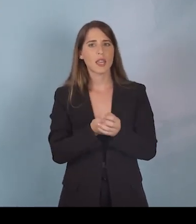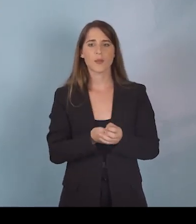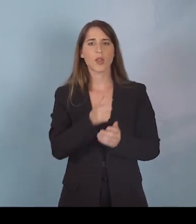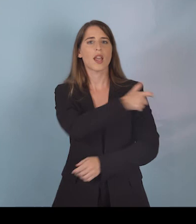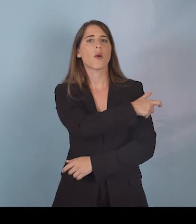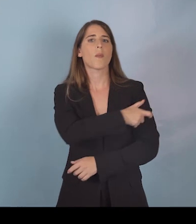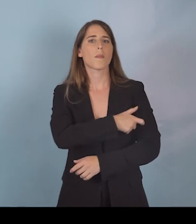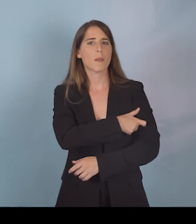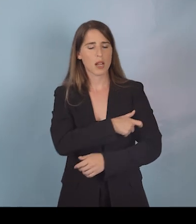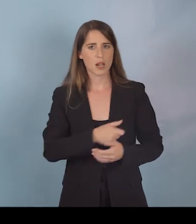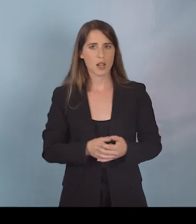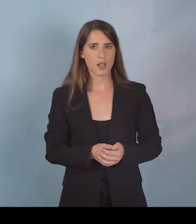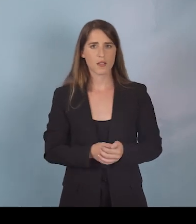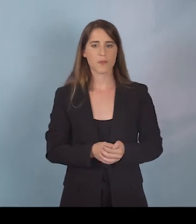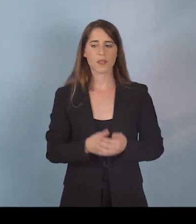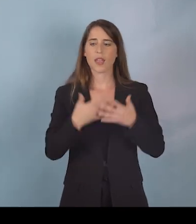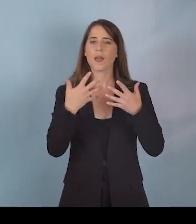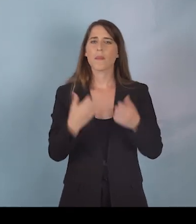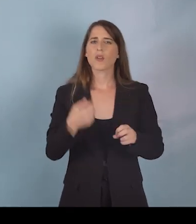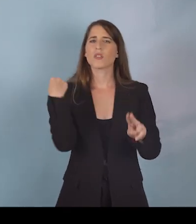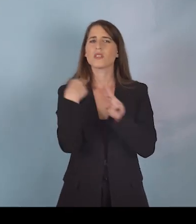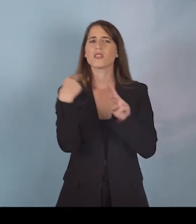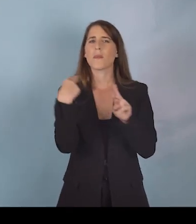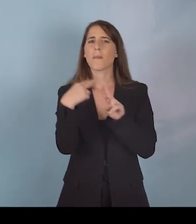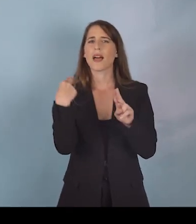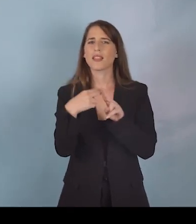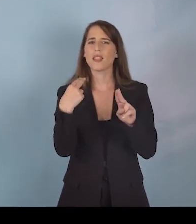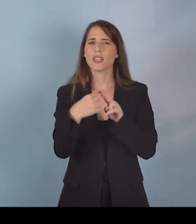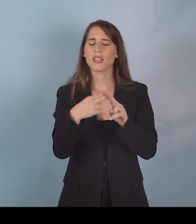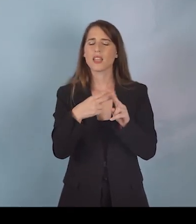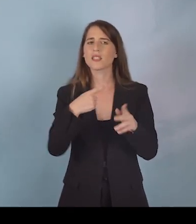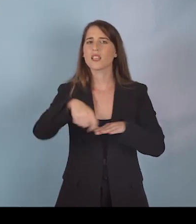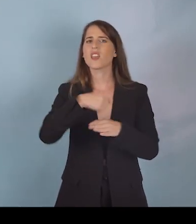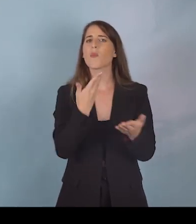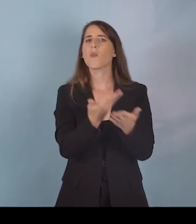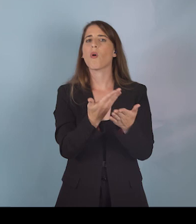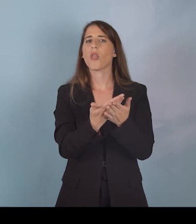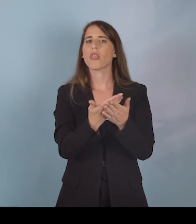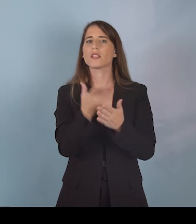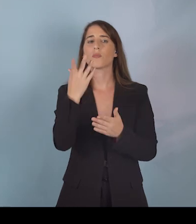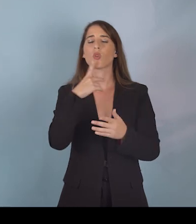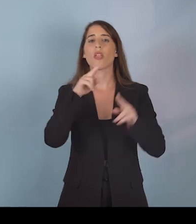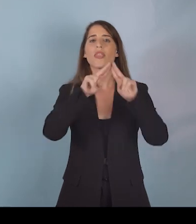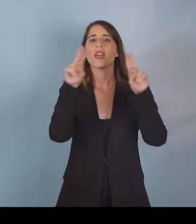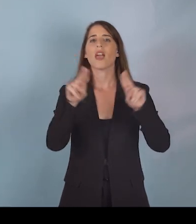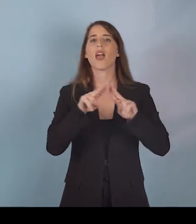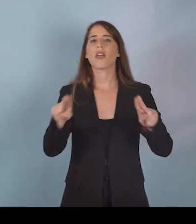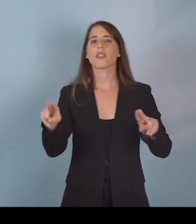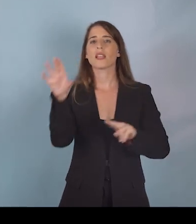Εθνών. Έχουμε 2-3 σημαντικές υποθέσεις από το Ευρωπαϊκό Δικαστήριο, το Δικαστήριο της Ευρωπαϊκής